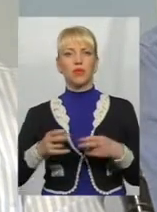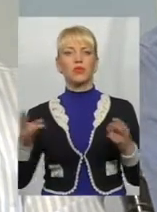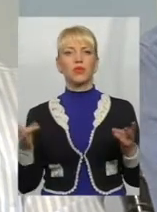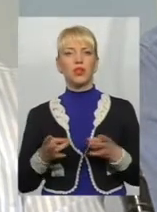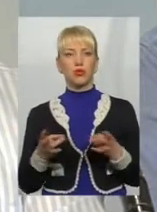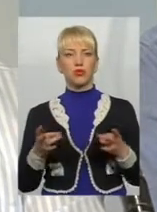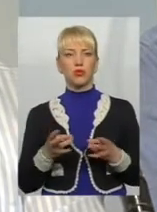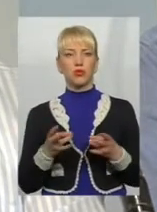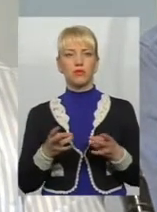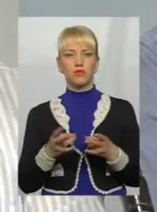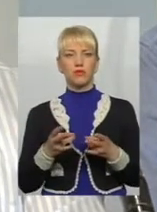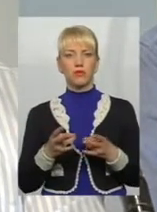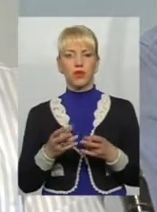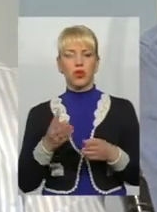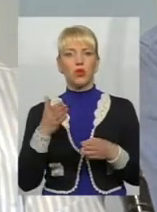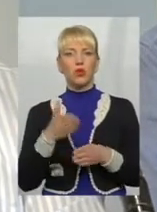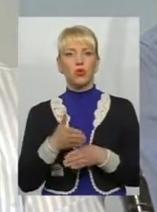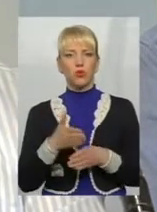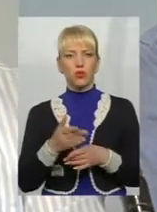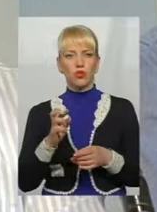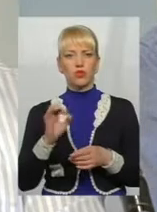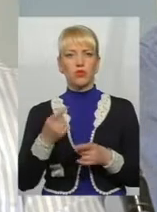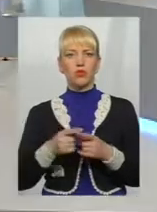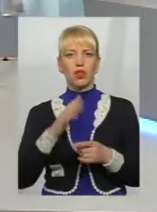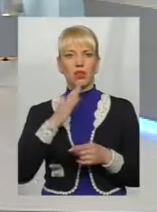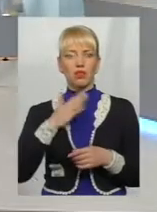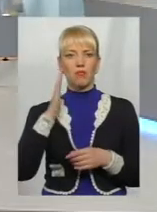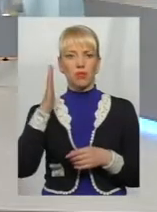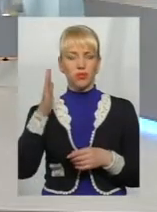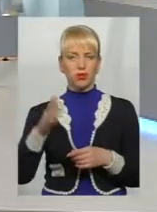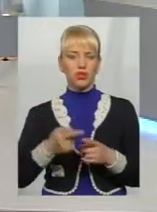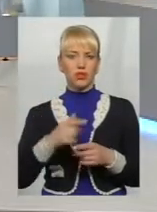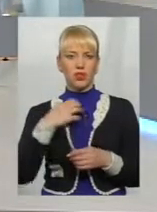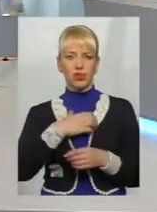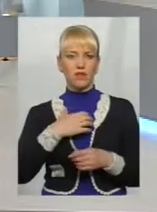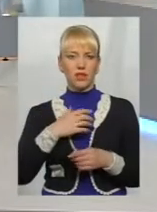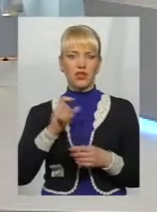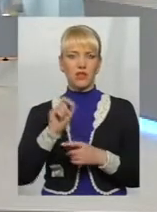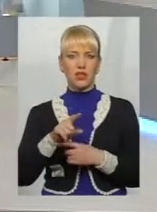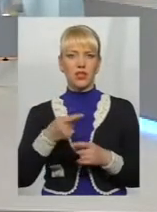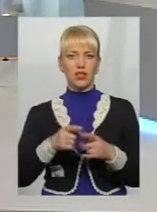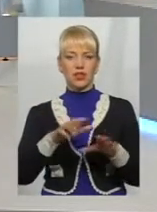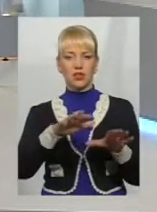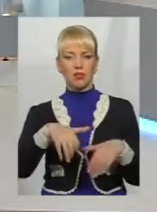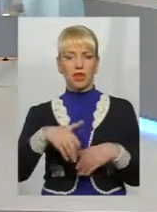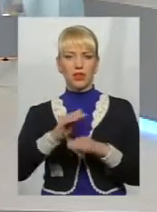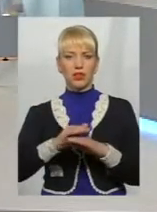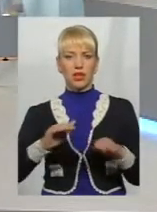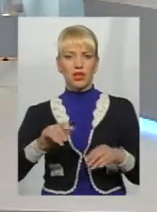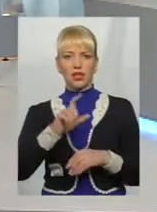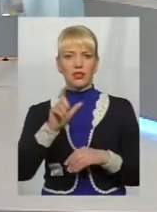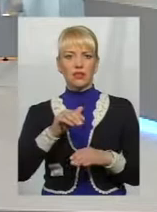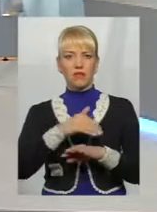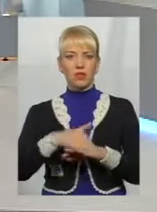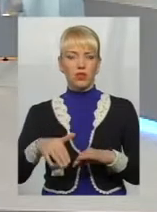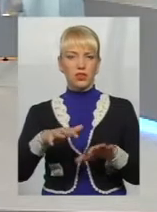так, допомогти, тому що це наше майбутнє. Сьогодні наше основне завдання – це забрати дітей з вулиць, забрати їх від комп'ютерів,